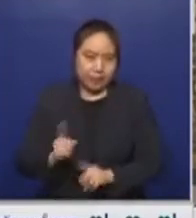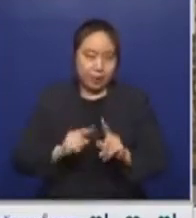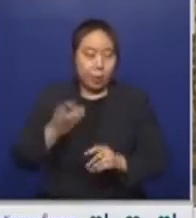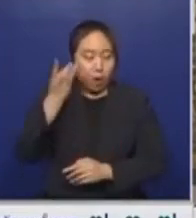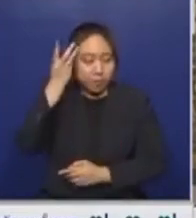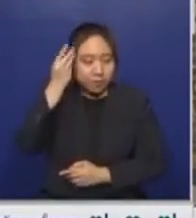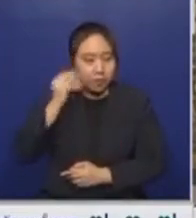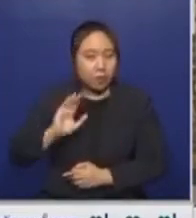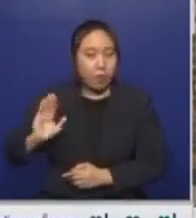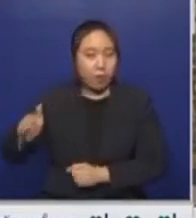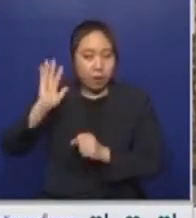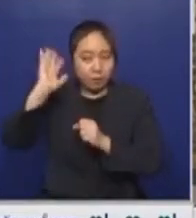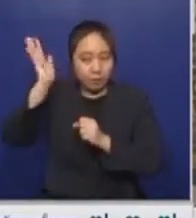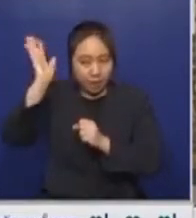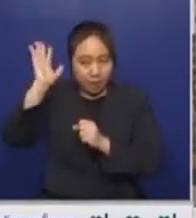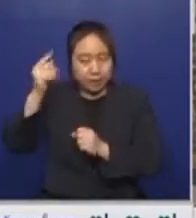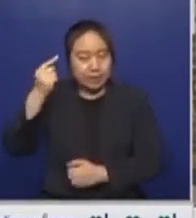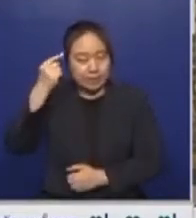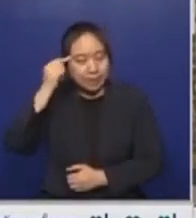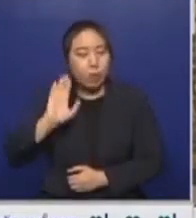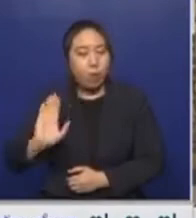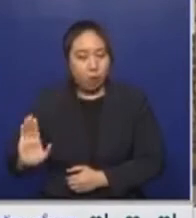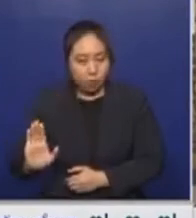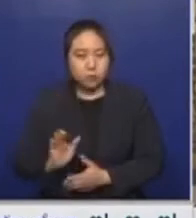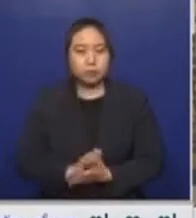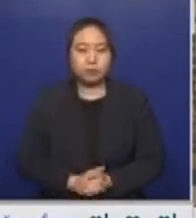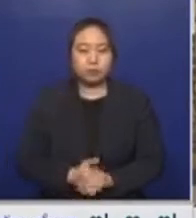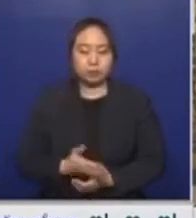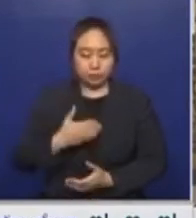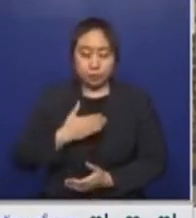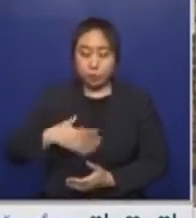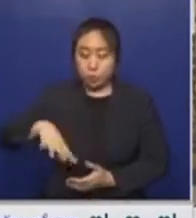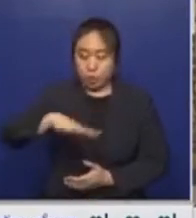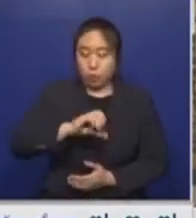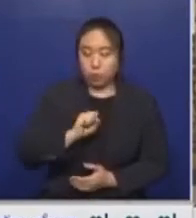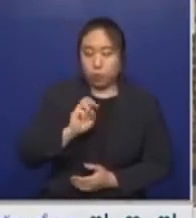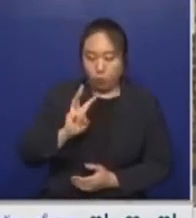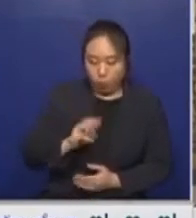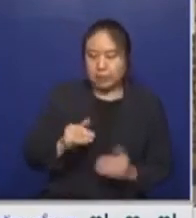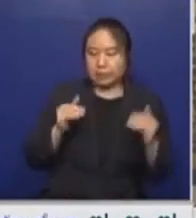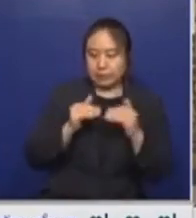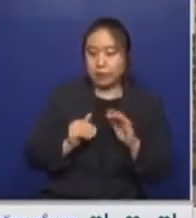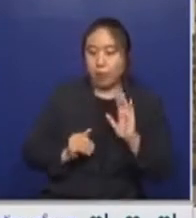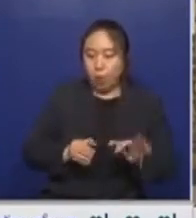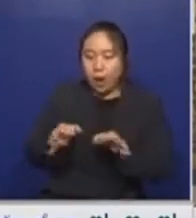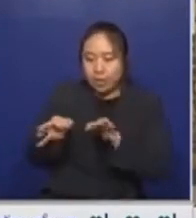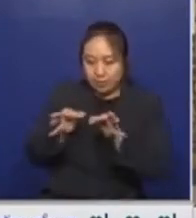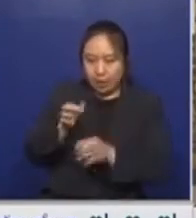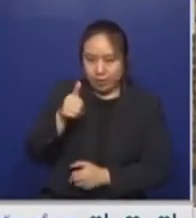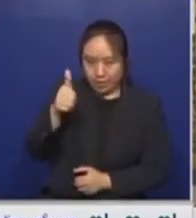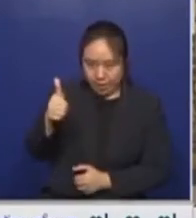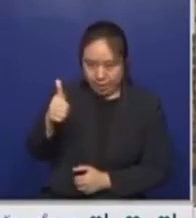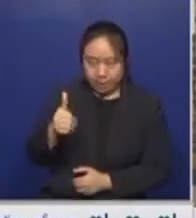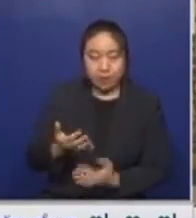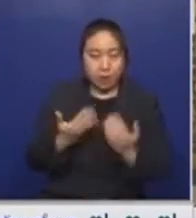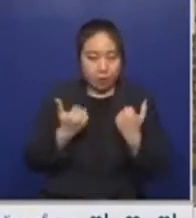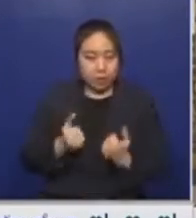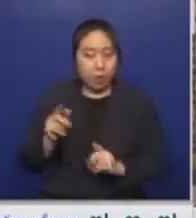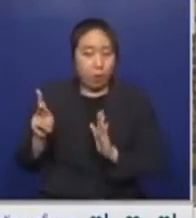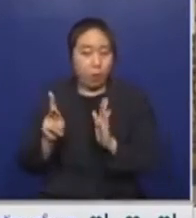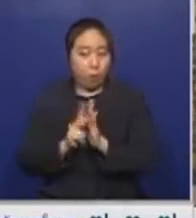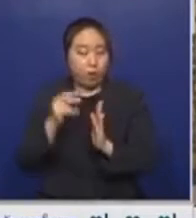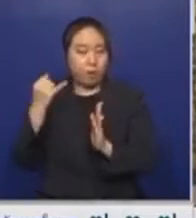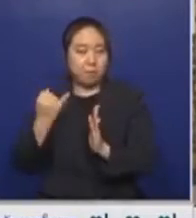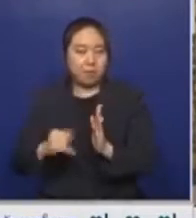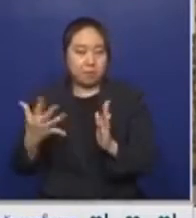ของผู้อภิปรายที่คิดอย่างนั้นซึ่งเราสวเราก็มีสิทธิ์ที่อธิบายได้ครับเพราะนั้นอันนี้ไม่ผิดข้อบังคับอะไร